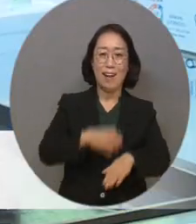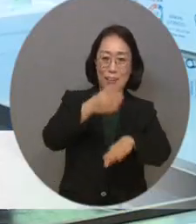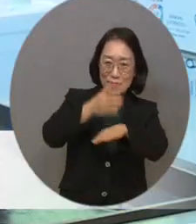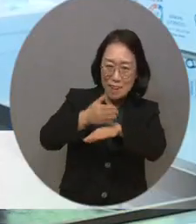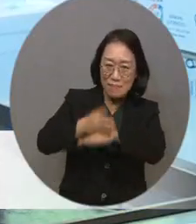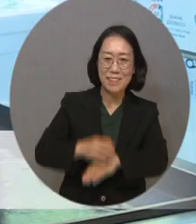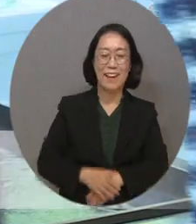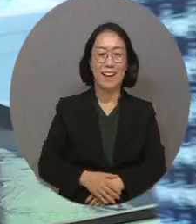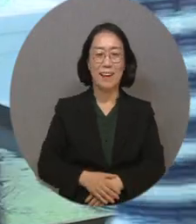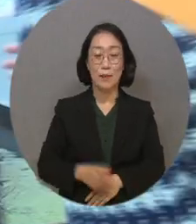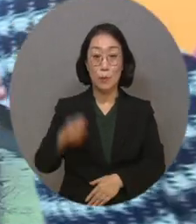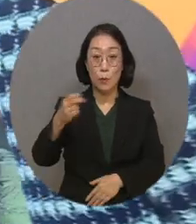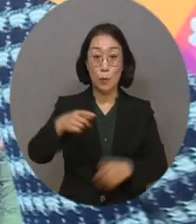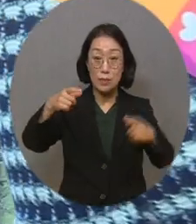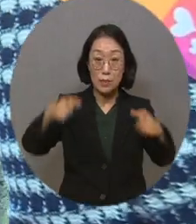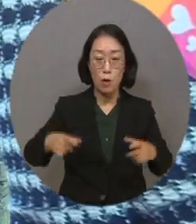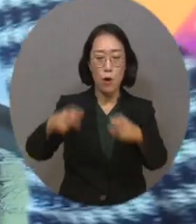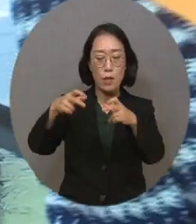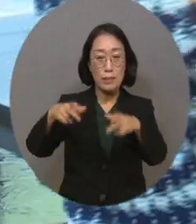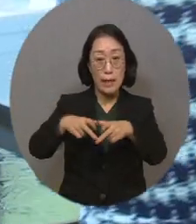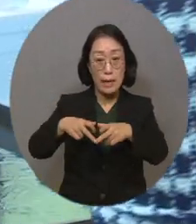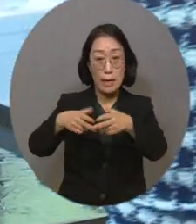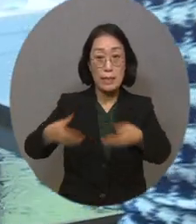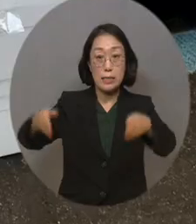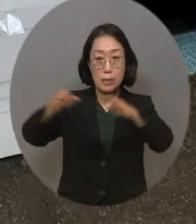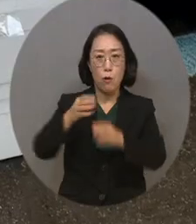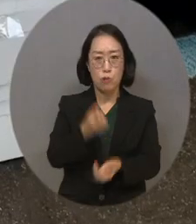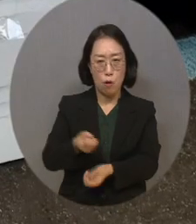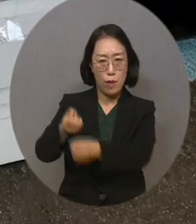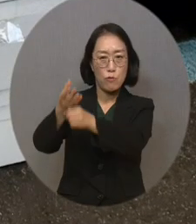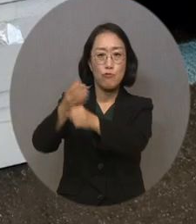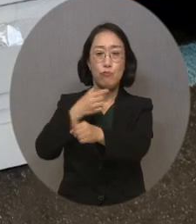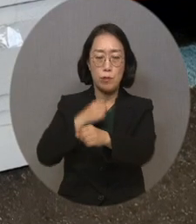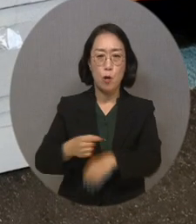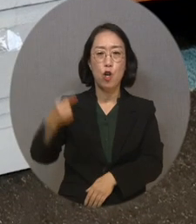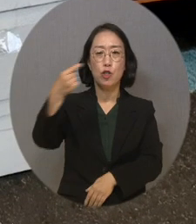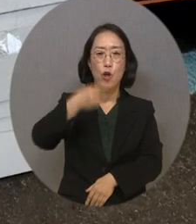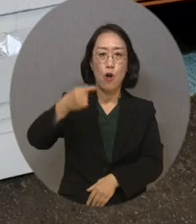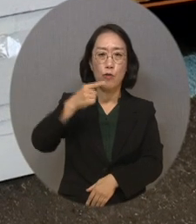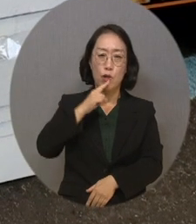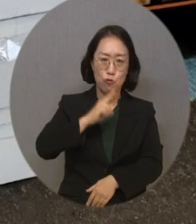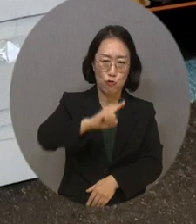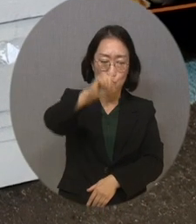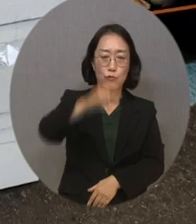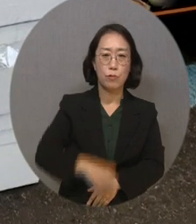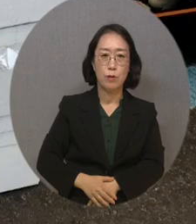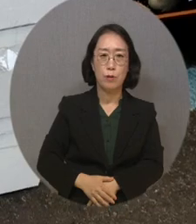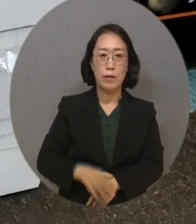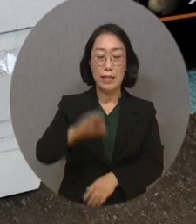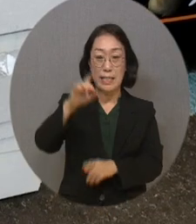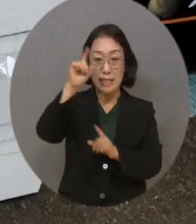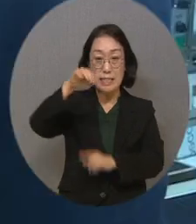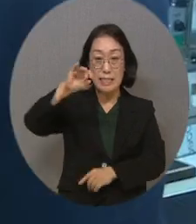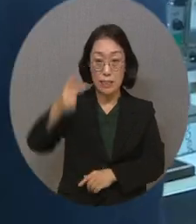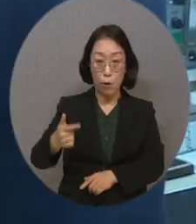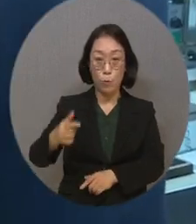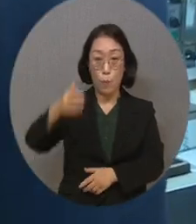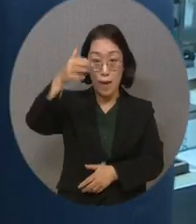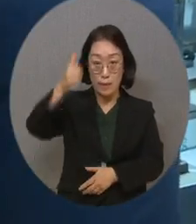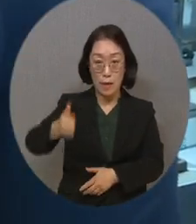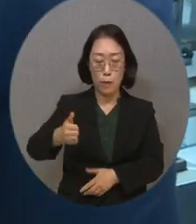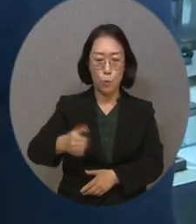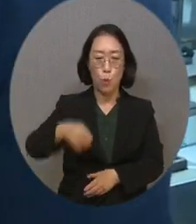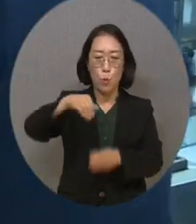감사합니다. 또한 지역의 장애인 시설에 전달한다며 1,000개의 호떡을 주문한 동행복지회 이지연 회장과